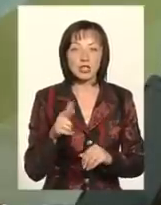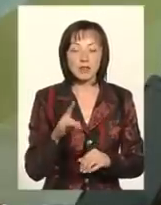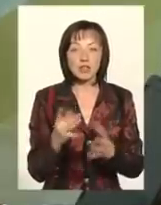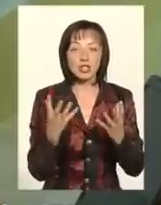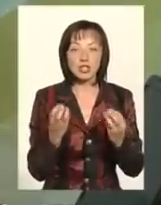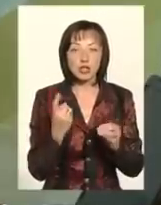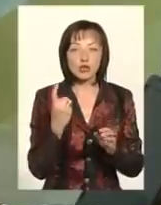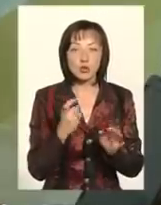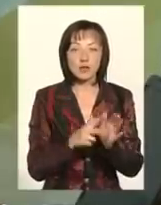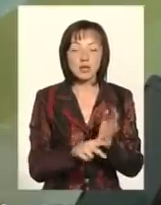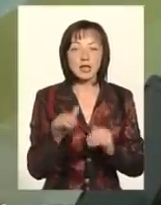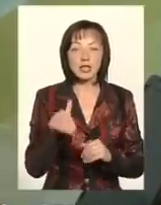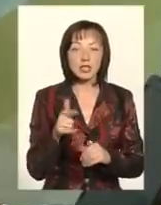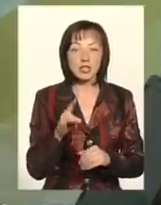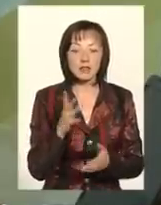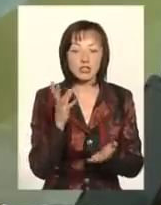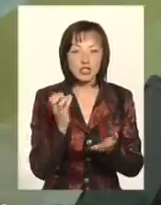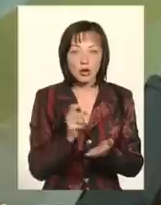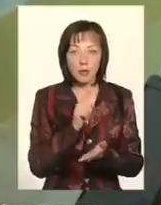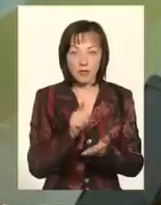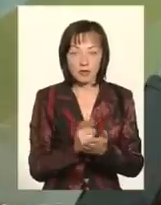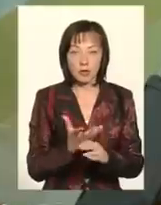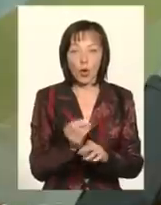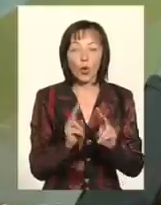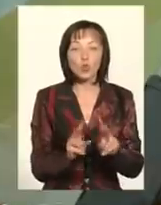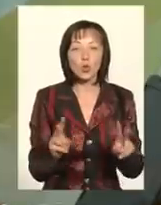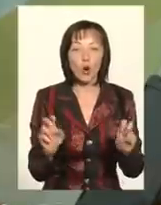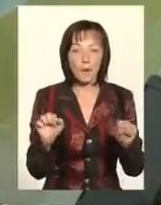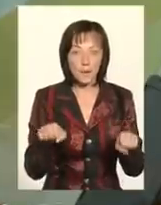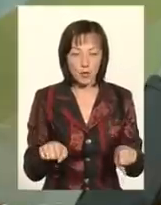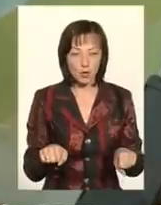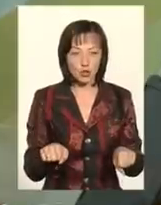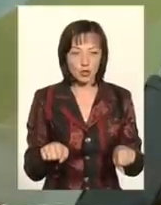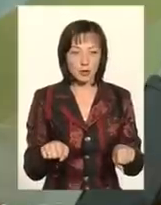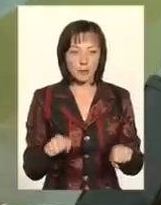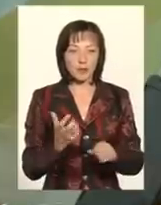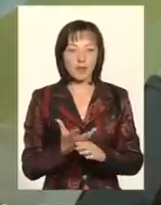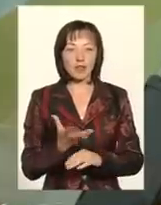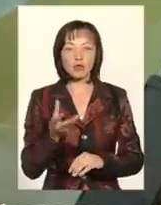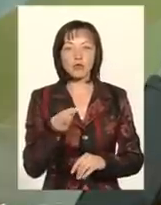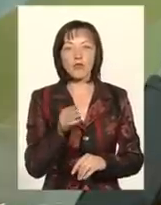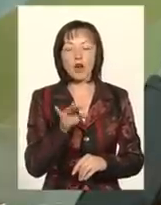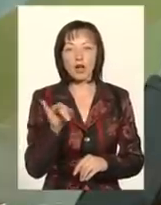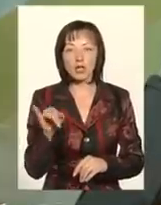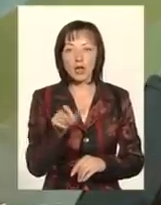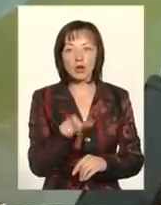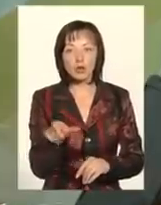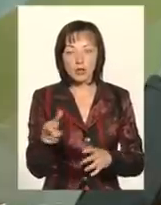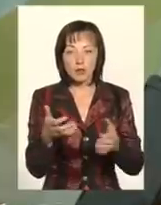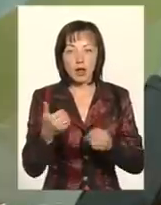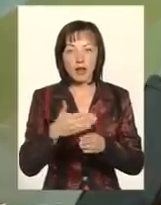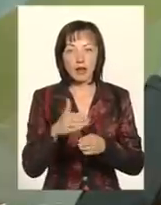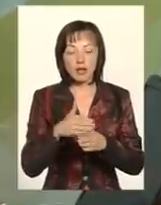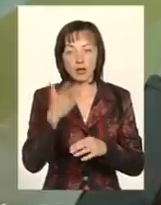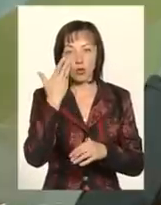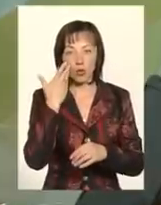180 000 грн вона винна тоє хто може е фінансувати тих осіб які брали кредит